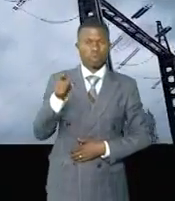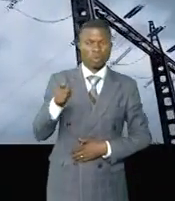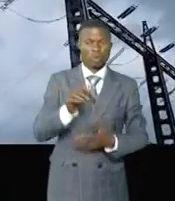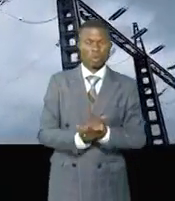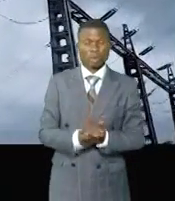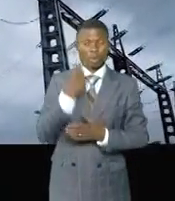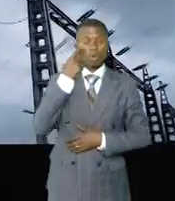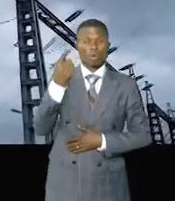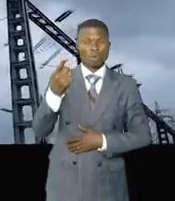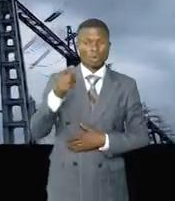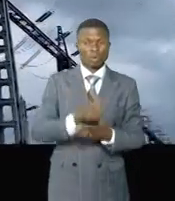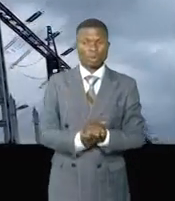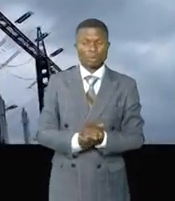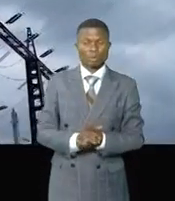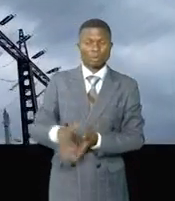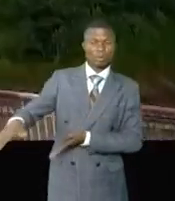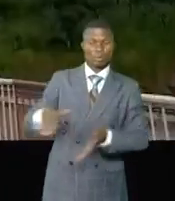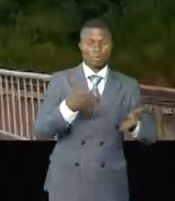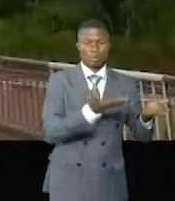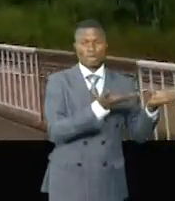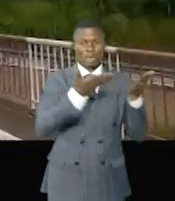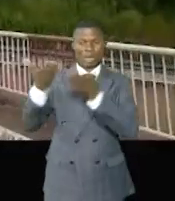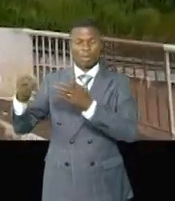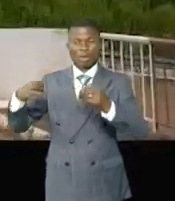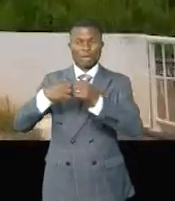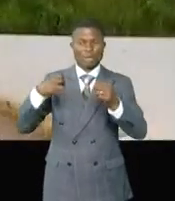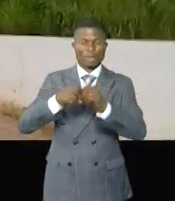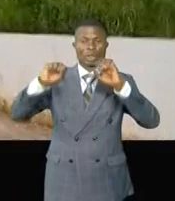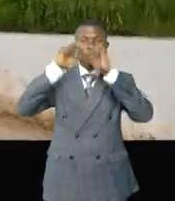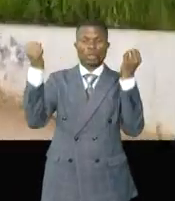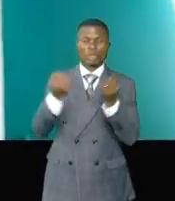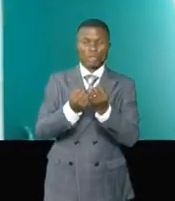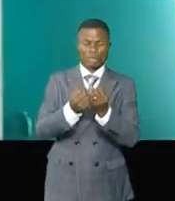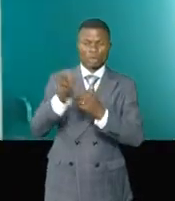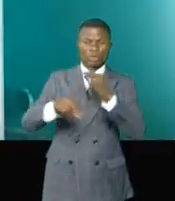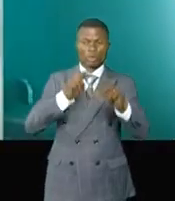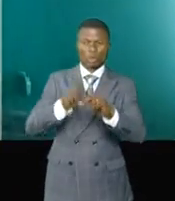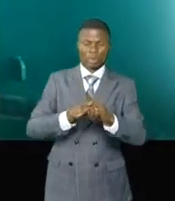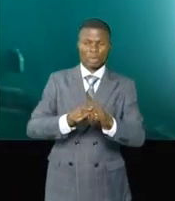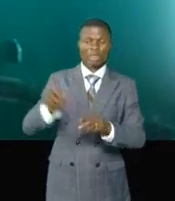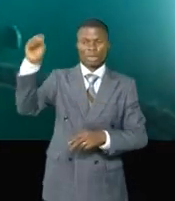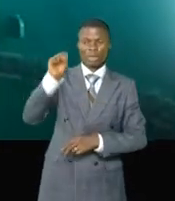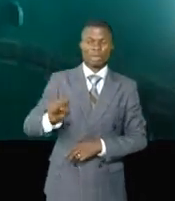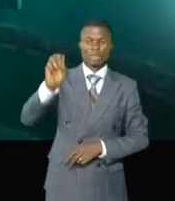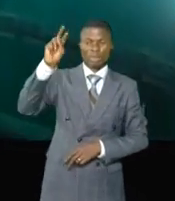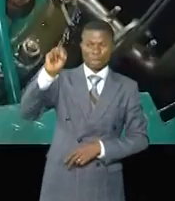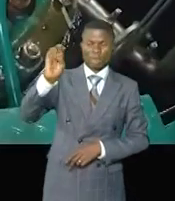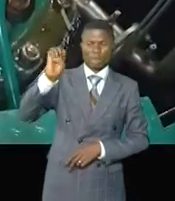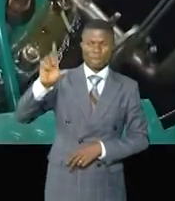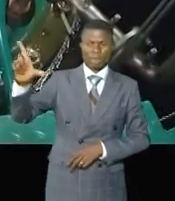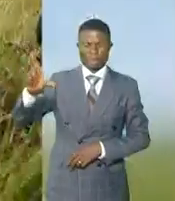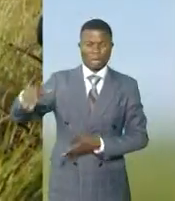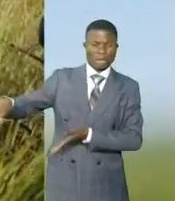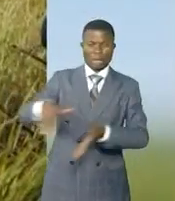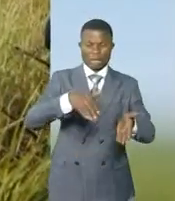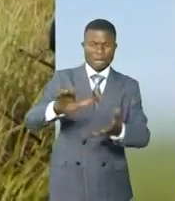notamment sur la ligne des transports d'énergie électrique de la Société nationale d'électricité SNEL, dans son tronçon compris